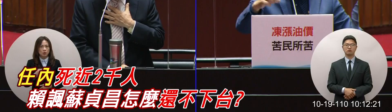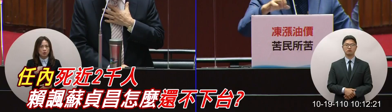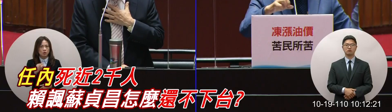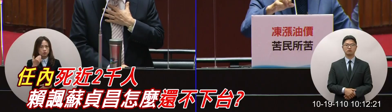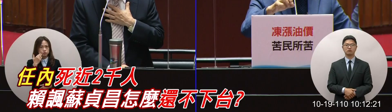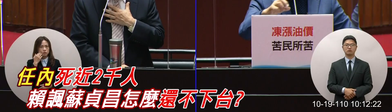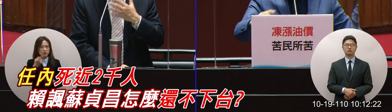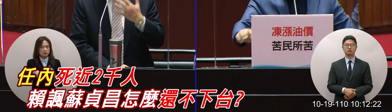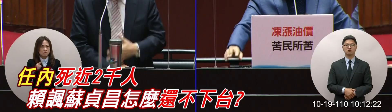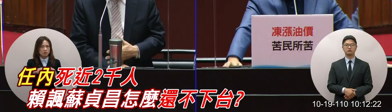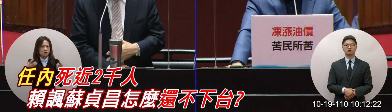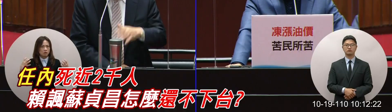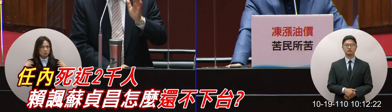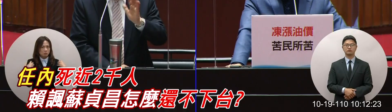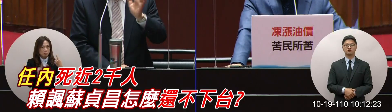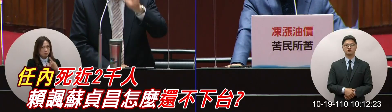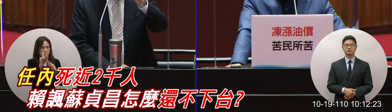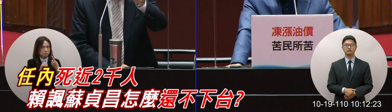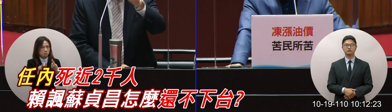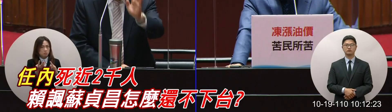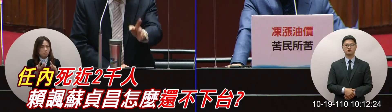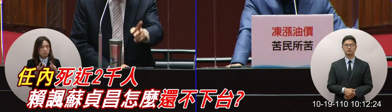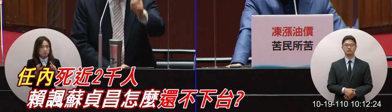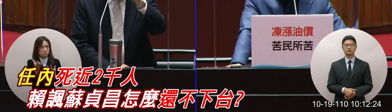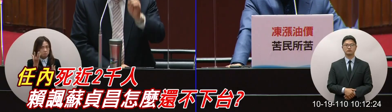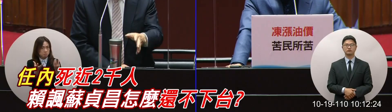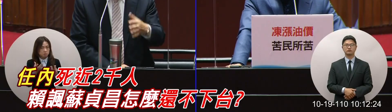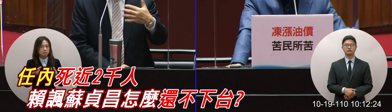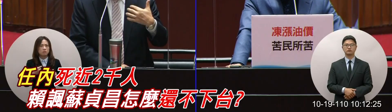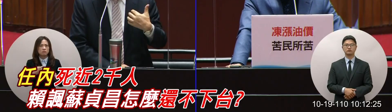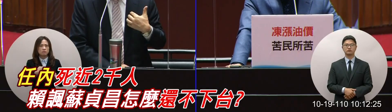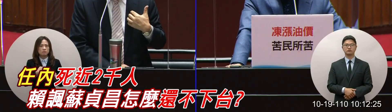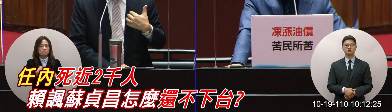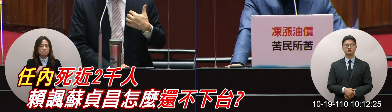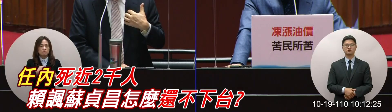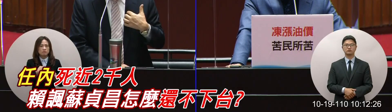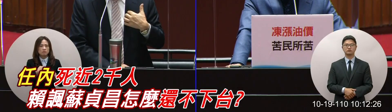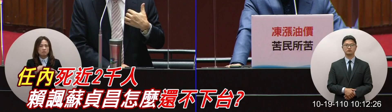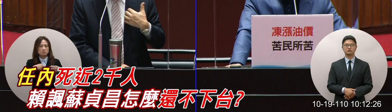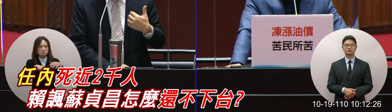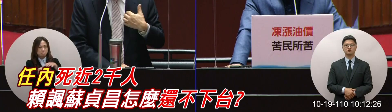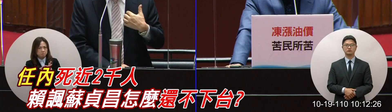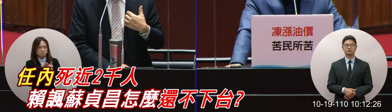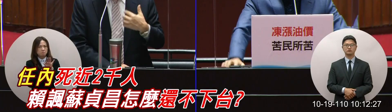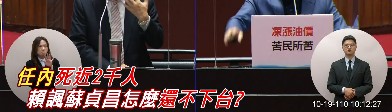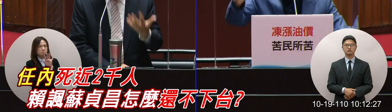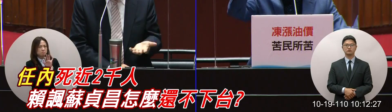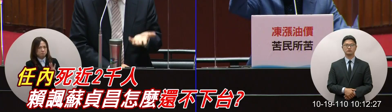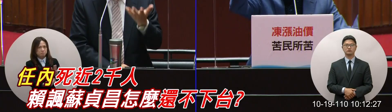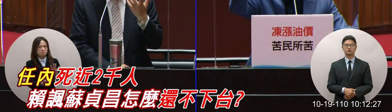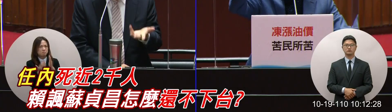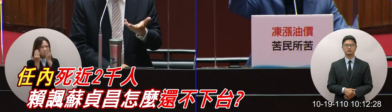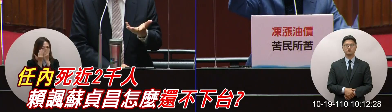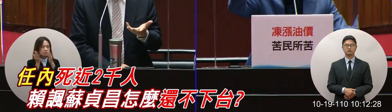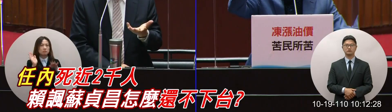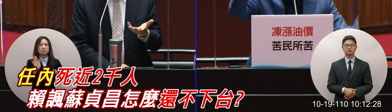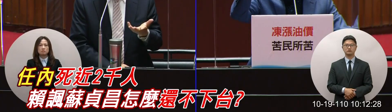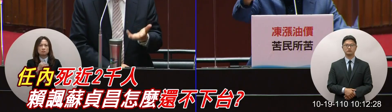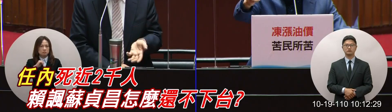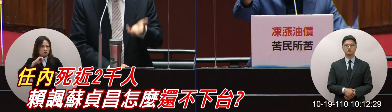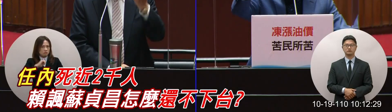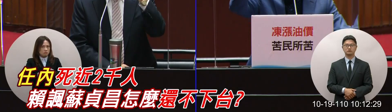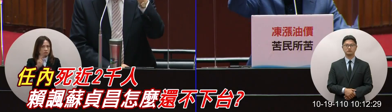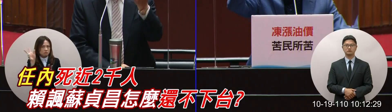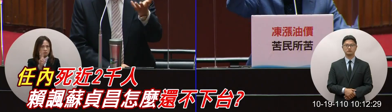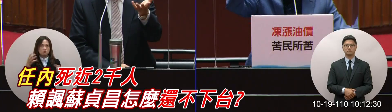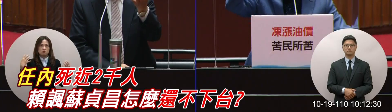多少责任，怎么样，我都一点点都不会宽容自己。我一定负责， 除